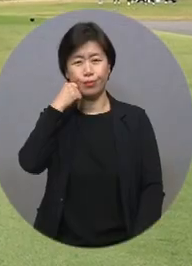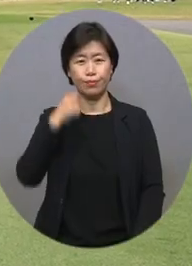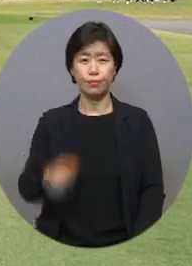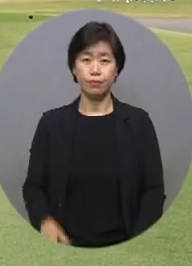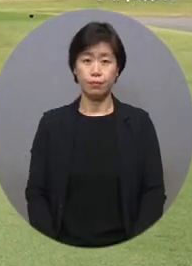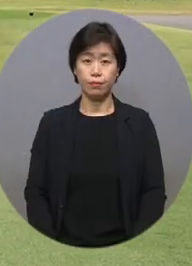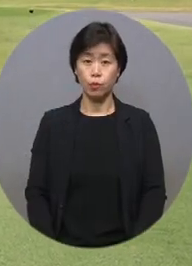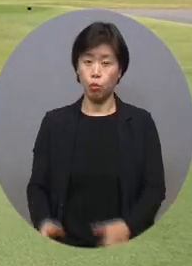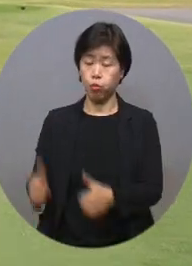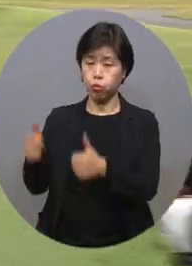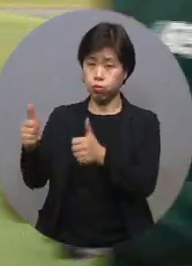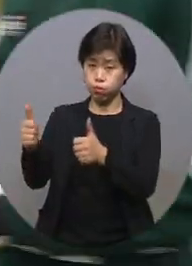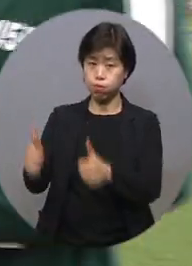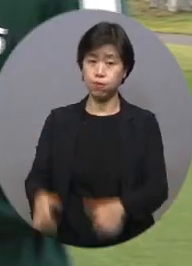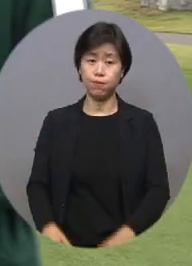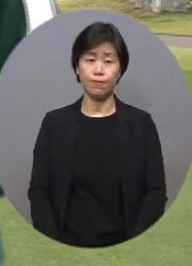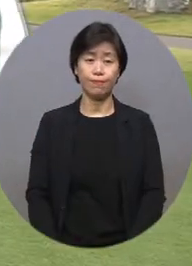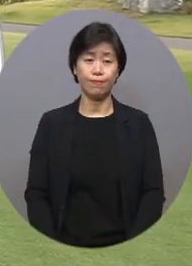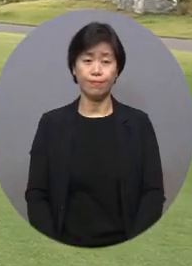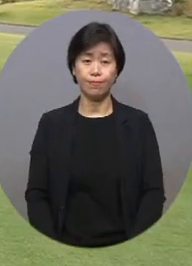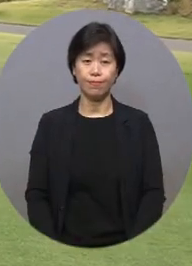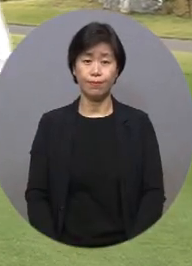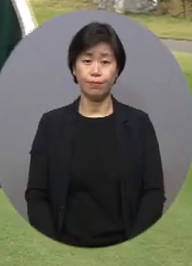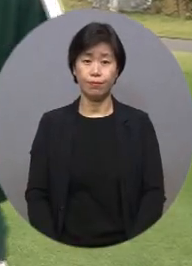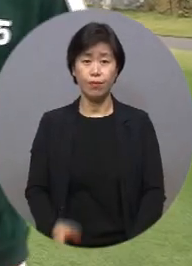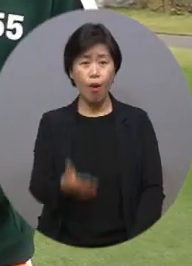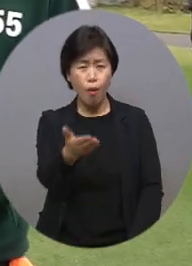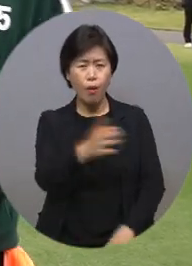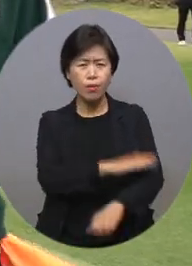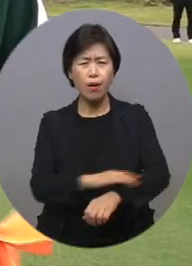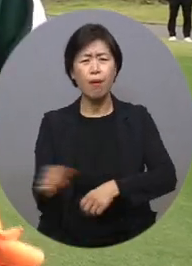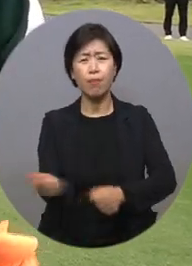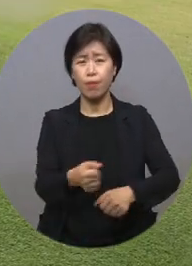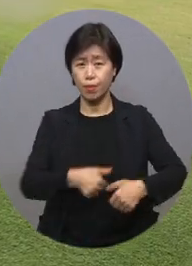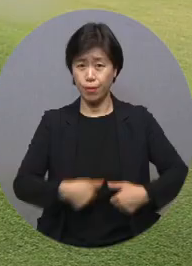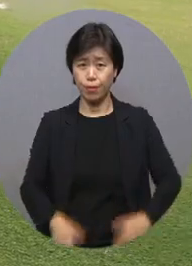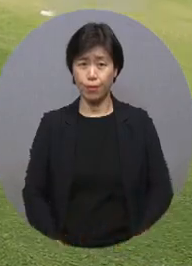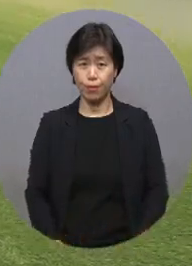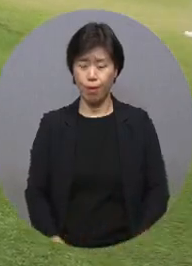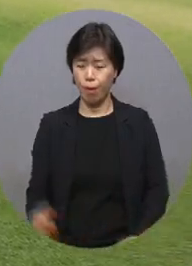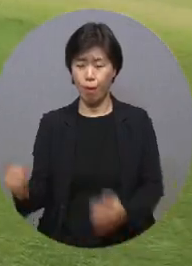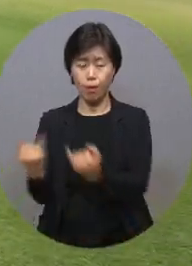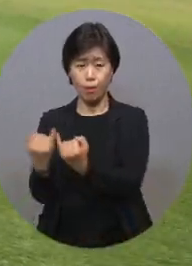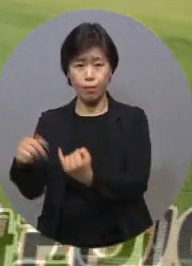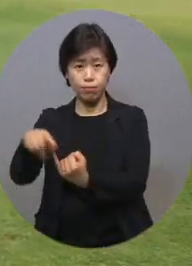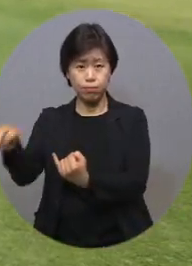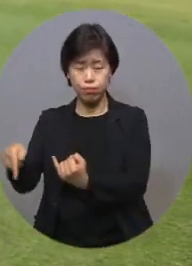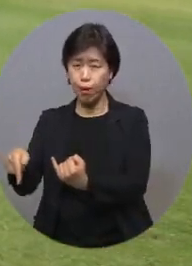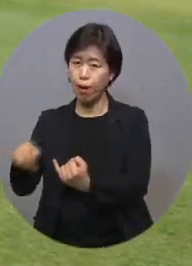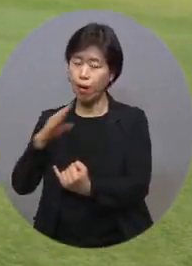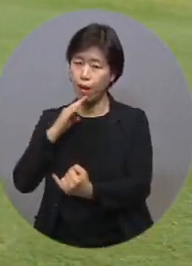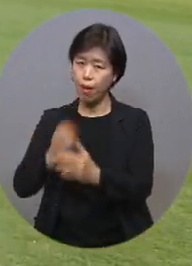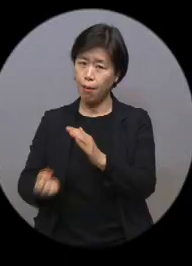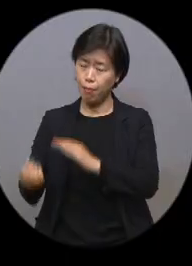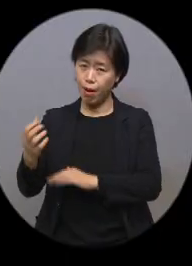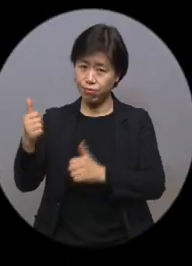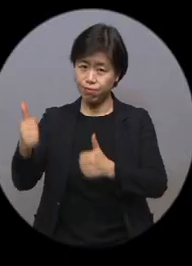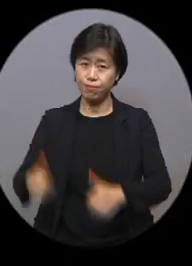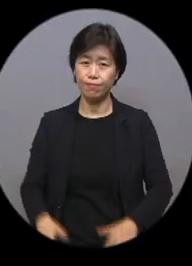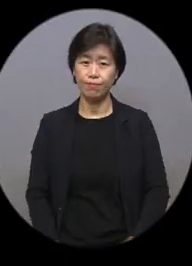잘 쳤어? 아닌데 잘 쳤어? 예. 네. 형 잘 쳐야 돼요. 이 팀 장난 아니네. 근데 이거 원래 피니시하고 가만히 있어야 되는